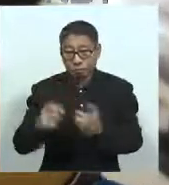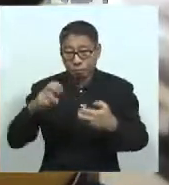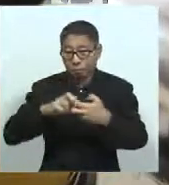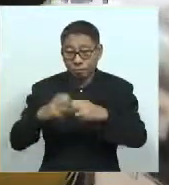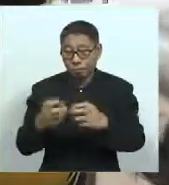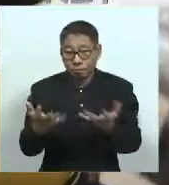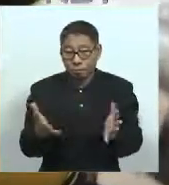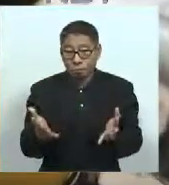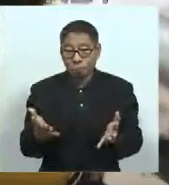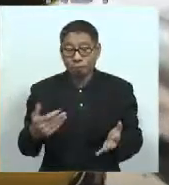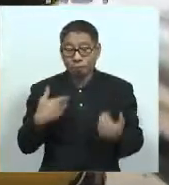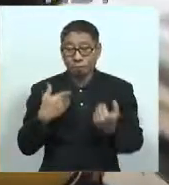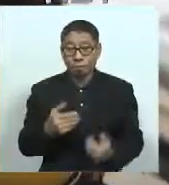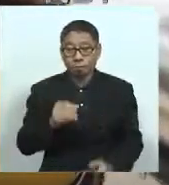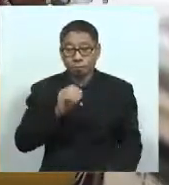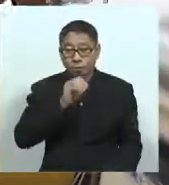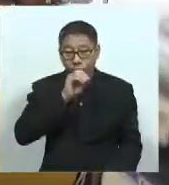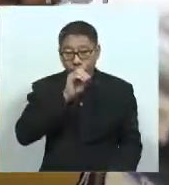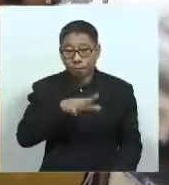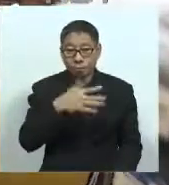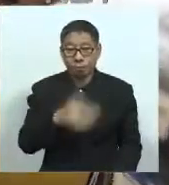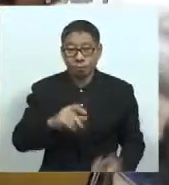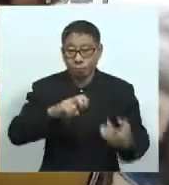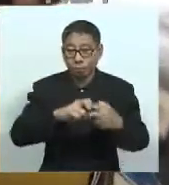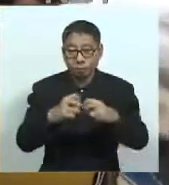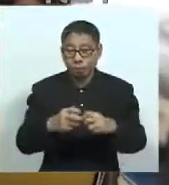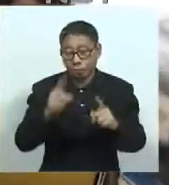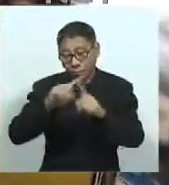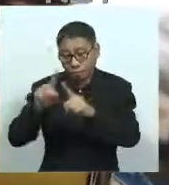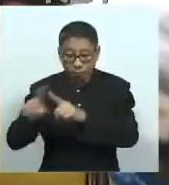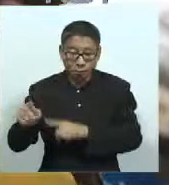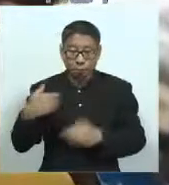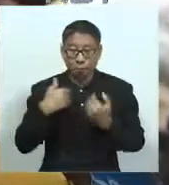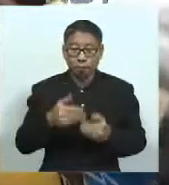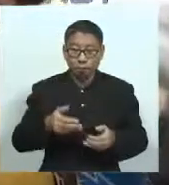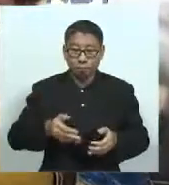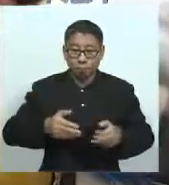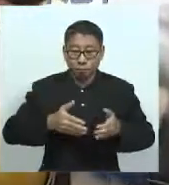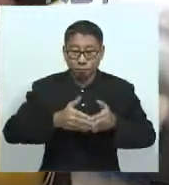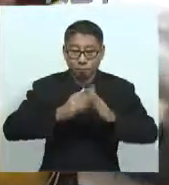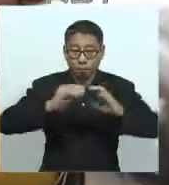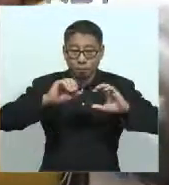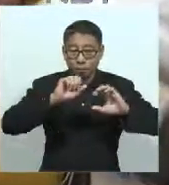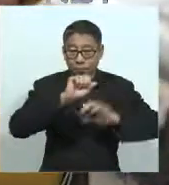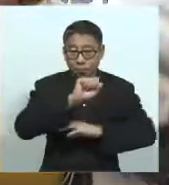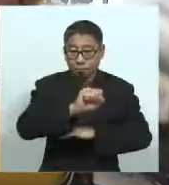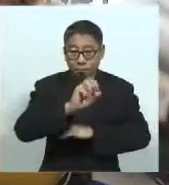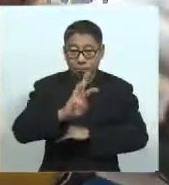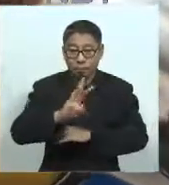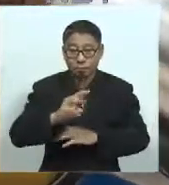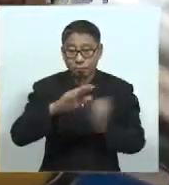ไม่มีครับที่บอกว่าจะเกิดปัญหาเรื่องนั้นเรื่องนี้จนกระทั่งตั้งสว.โมฆะเลยไปถึงนายกโมฆะอะ